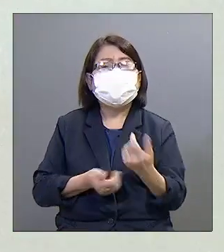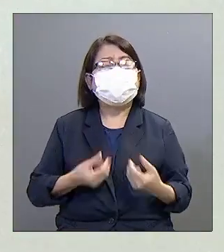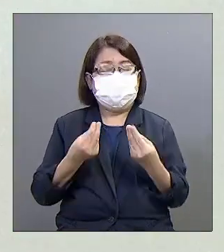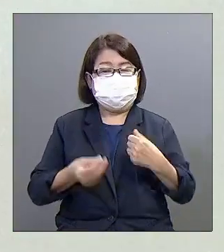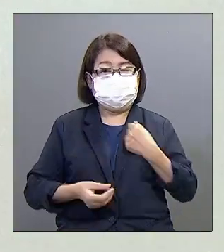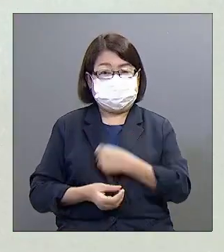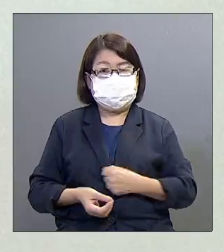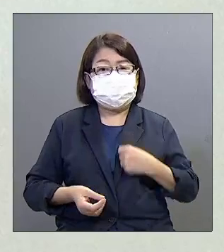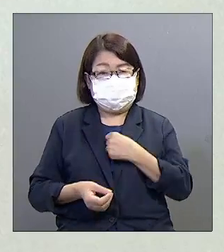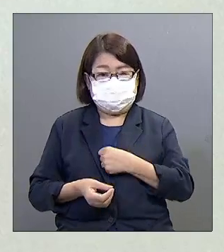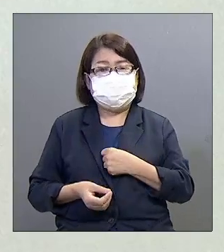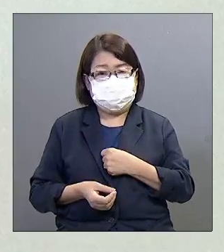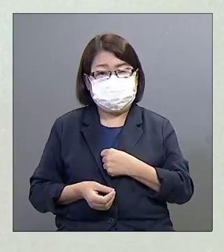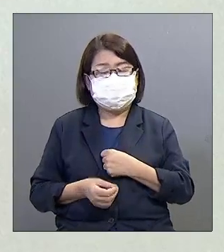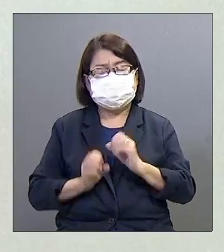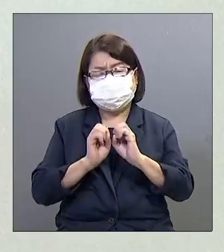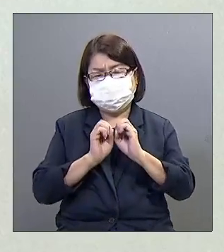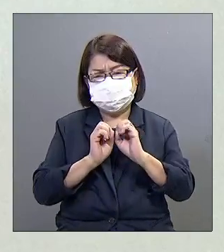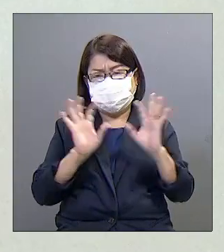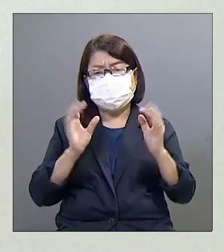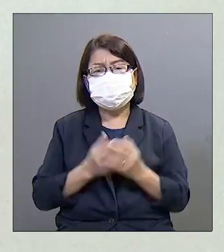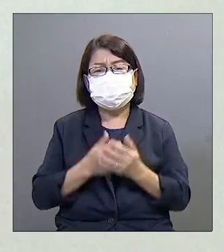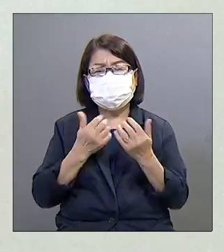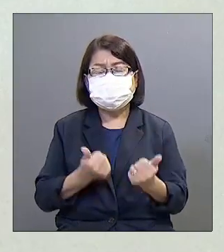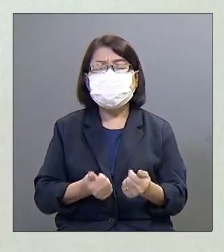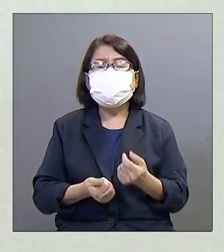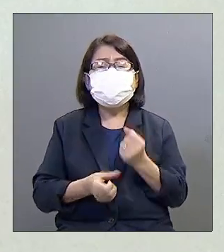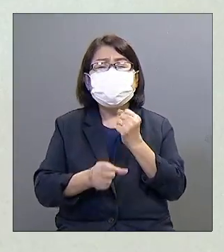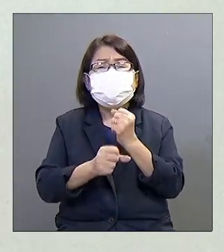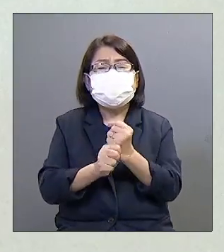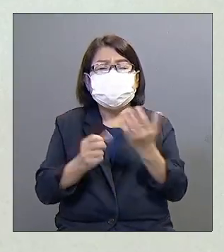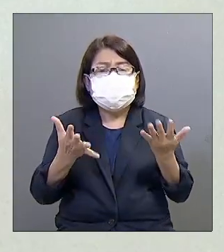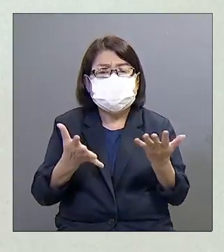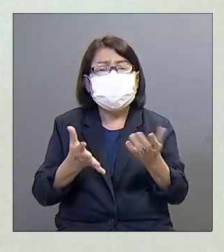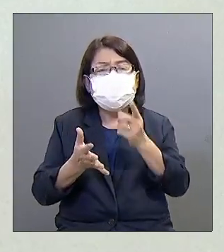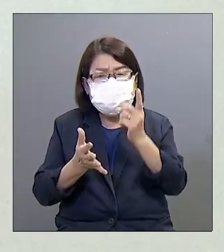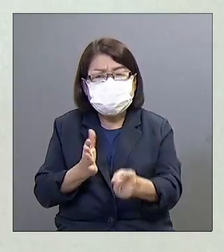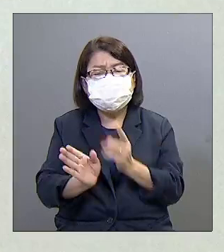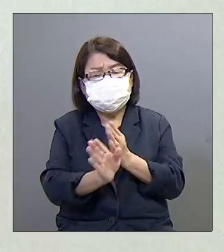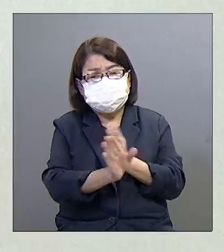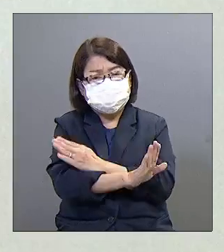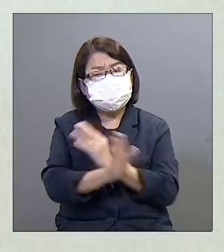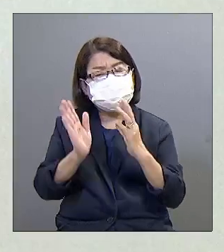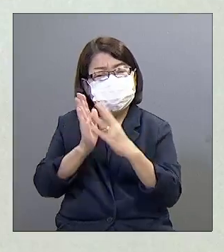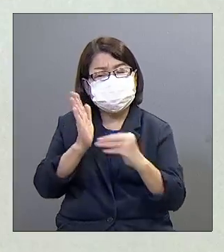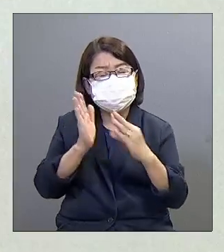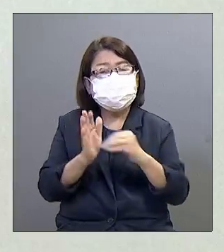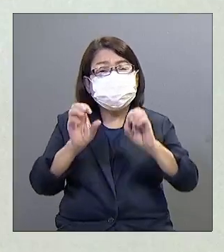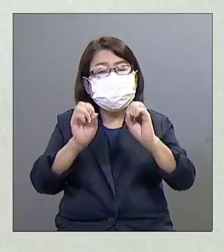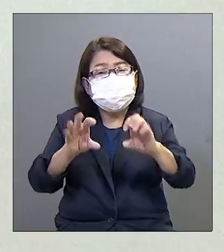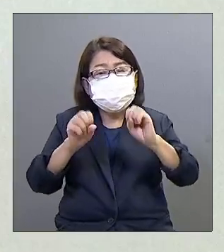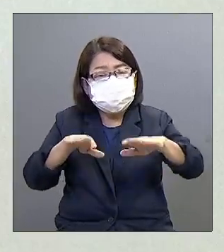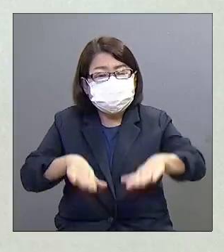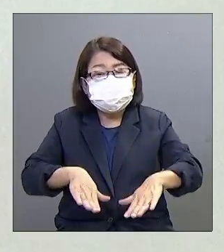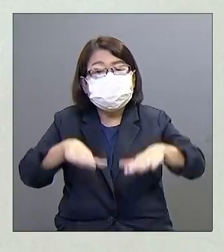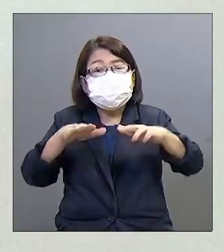ด้วยเพาะนี้มักสะท้อนไดเหแลวครัว่าวิธีใการรบมือหอการให้ความรเดๆ หรอวสำคัญนะครับมีเพลงที่จะช่วย